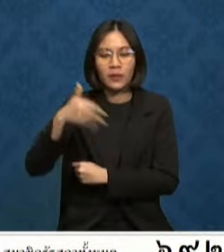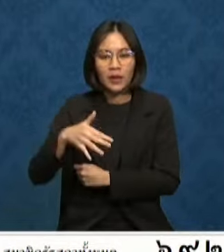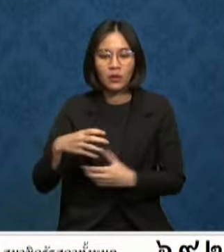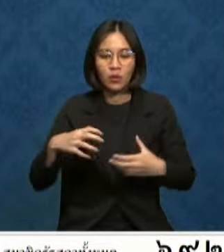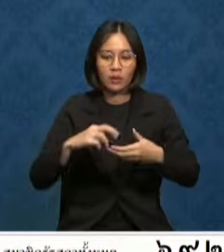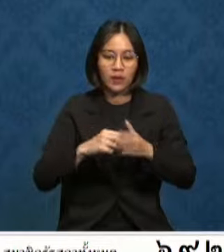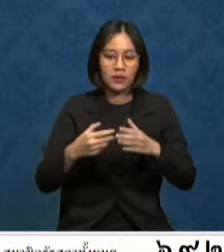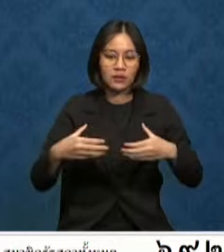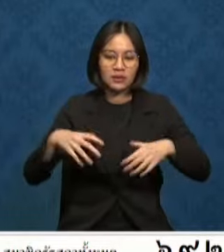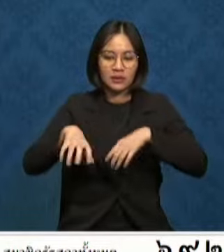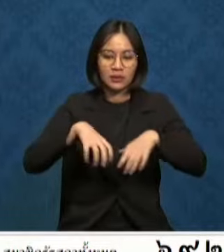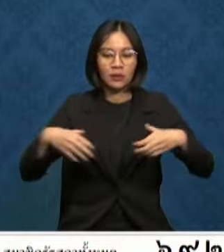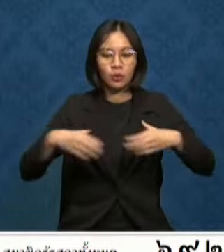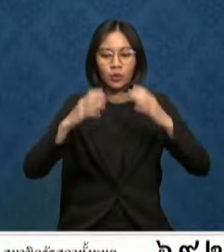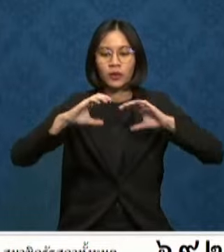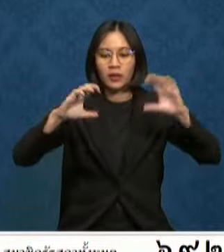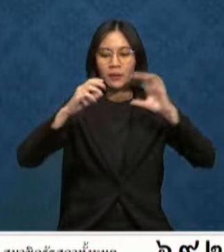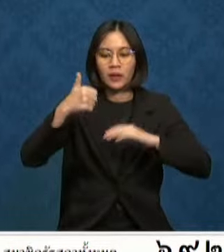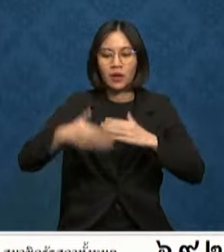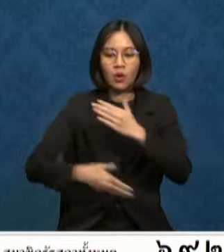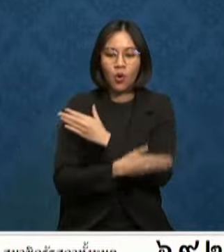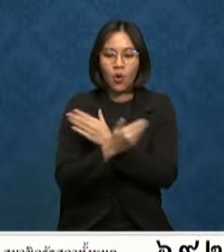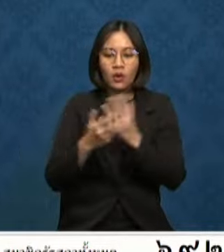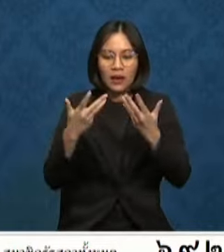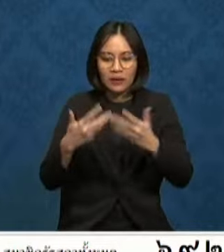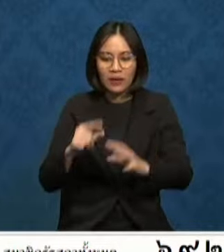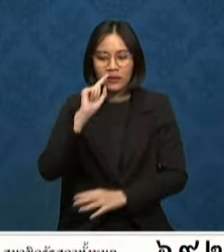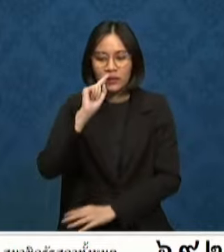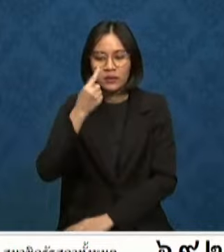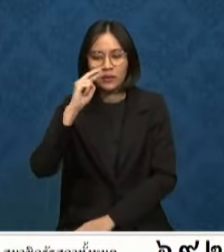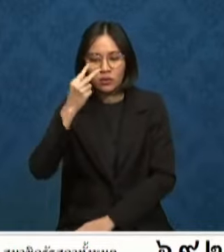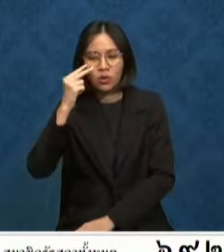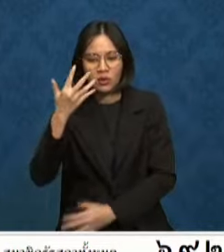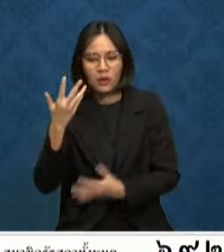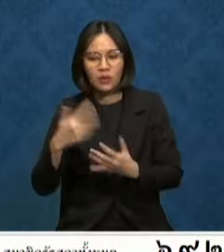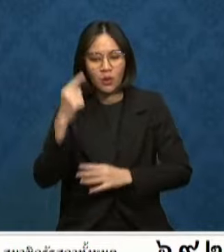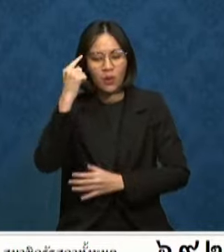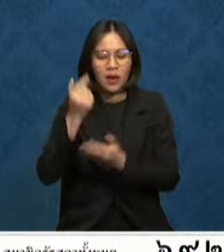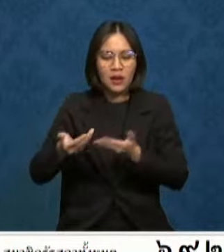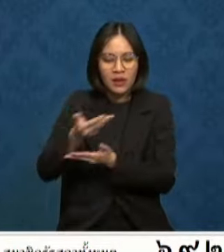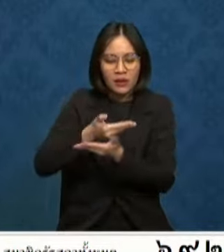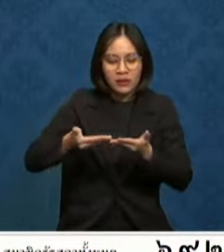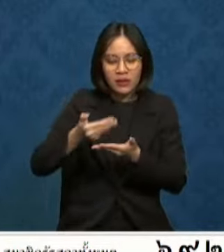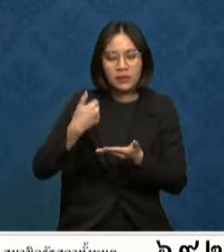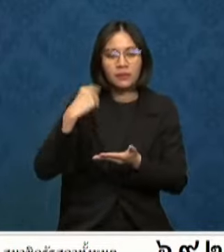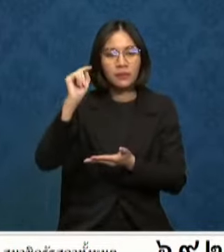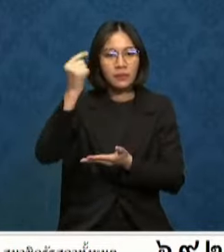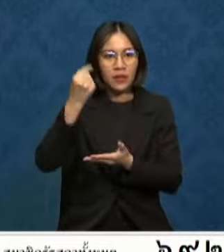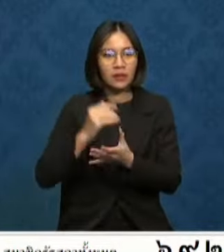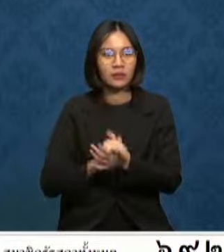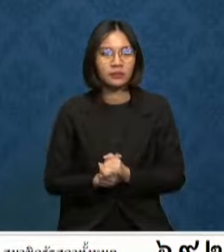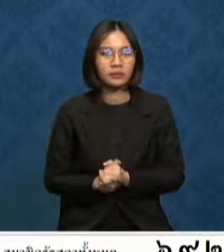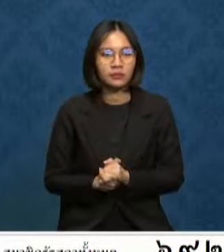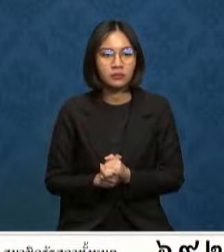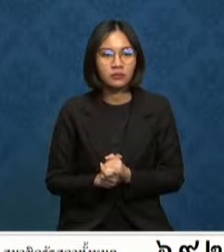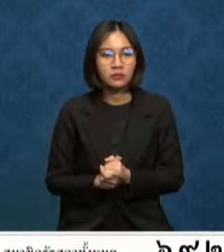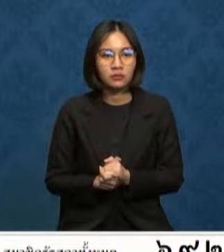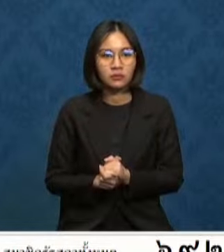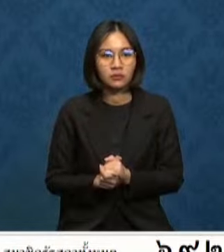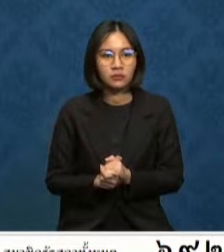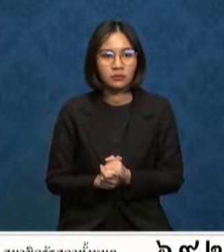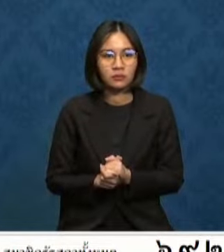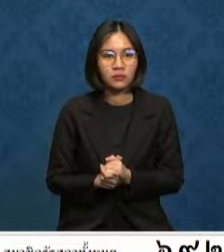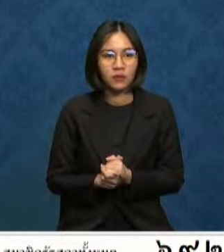ตงไม่ได้เราให้โอกาแล้ อกาสเรา widenzaไมได้เหาก็มาคิดหนเปดางสองแงก็เราจะล้ม